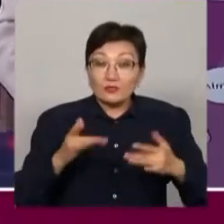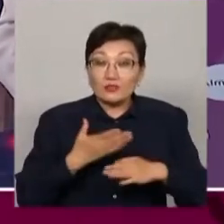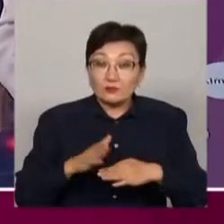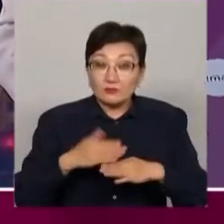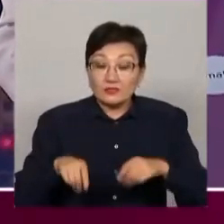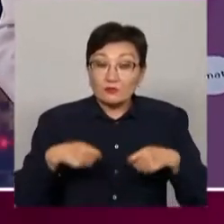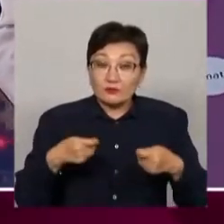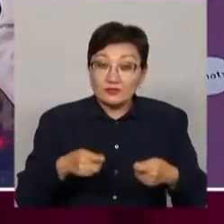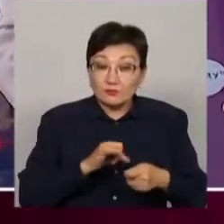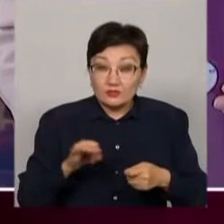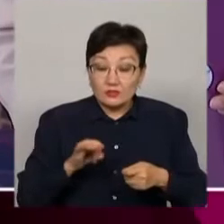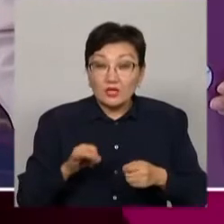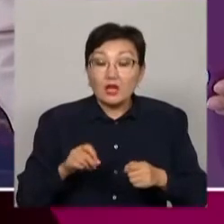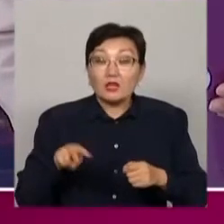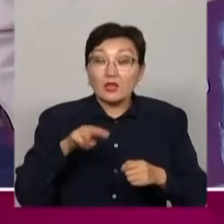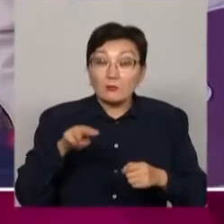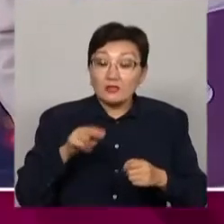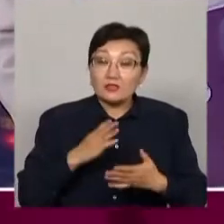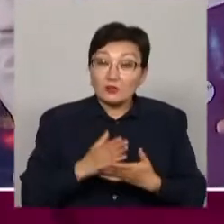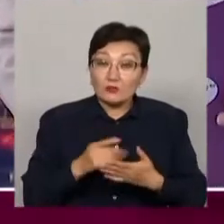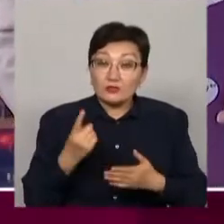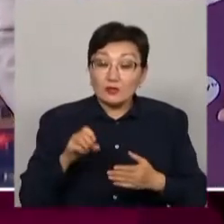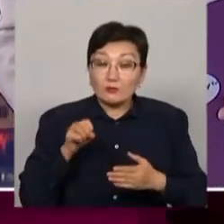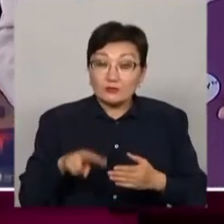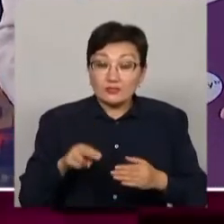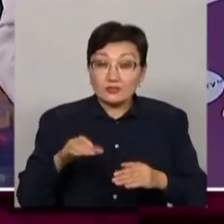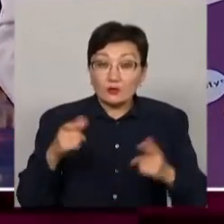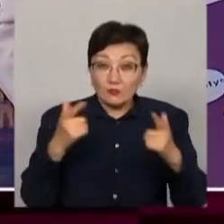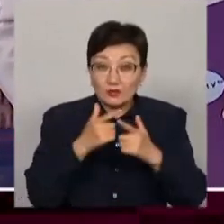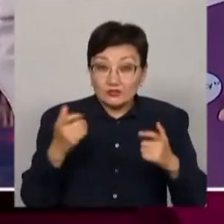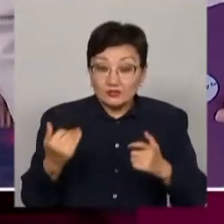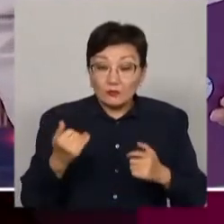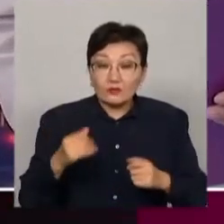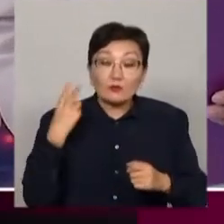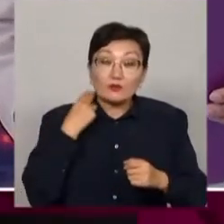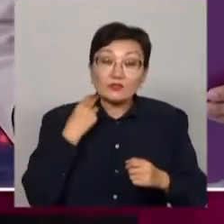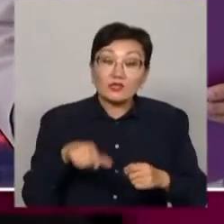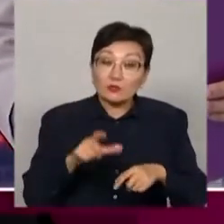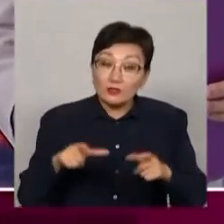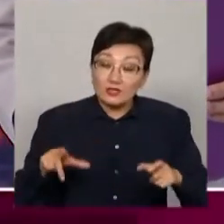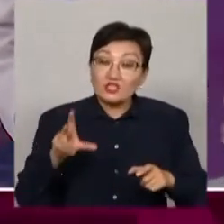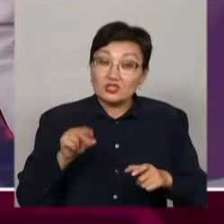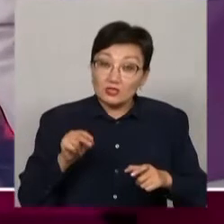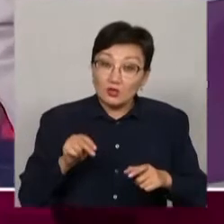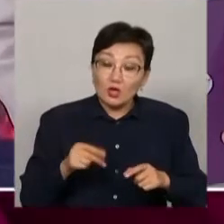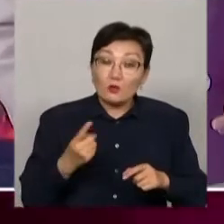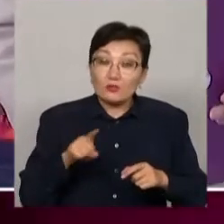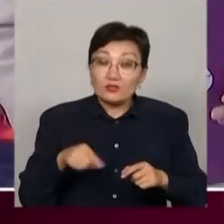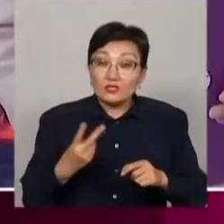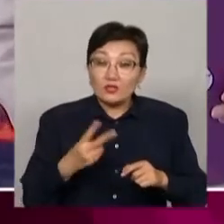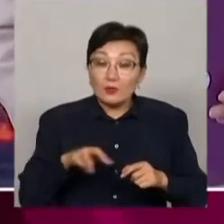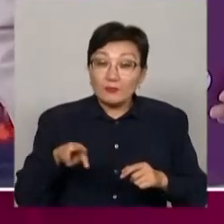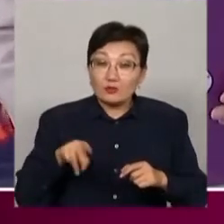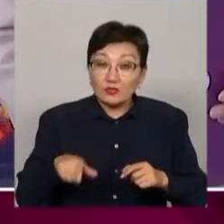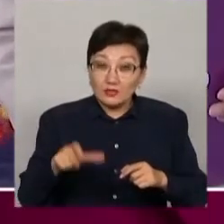микрокредит беретіндерден бөлек ломбардтар да бар. 1 сәуірдегі дерек бойынша оларға қарыз болған ел азаматтарының саны 1,2